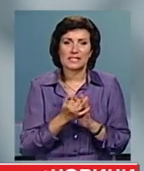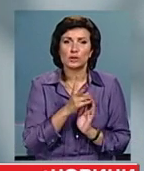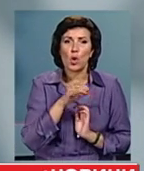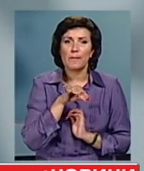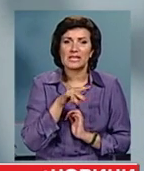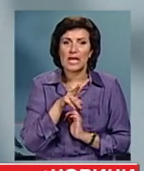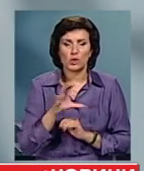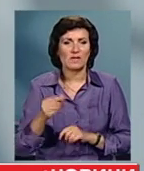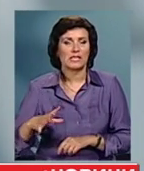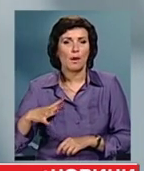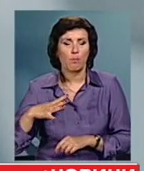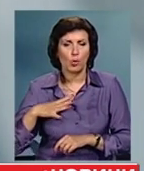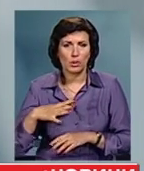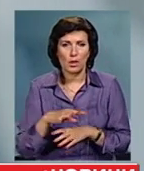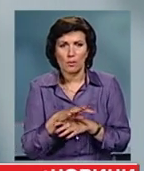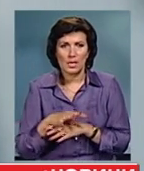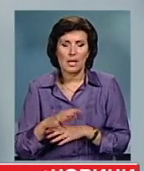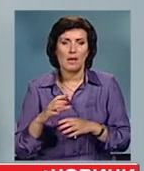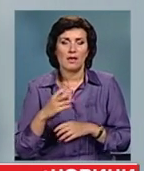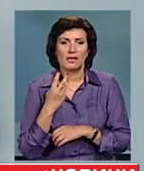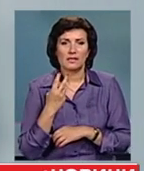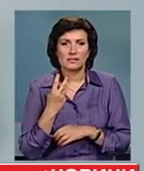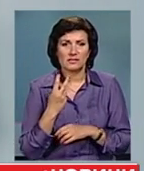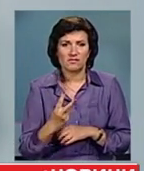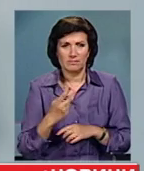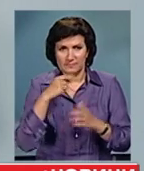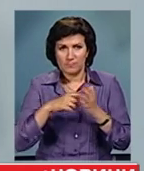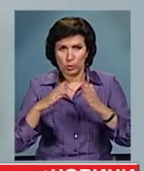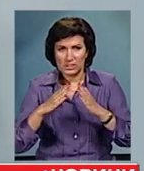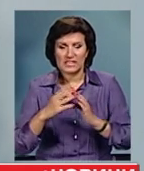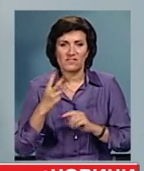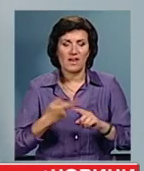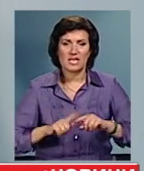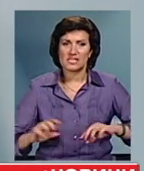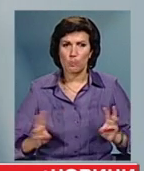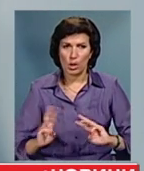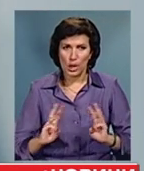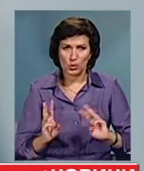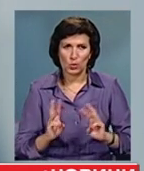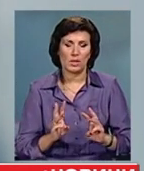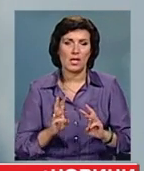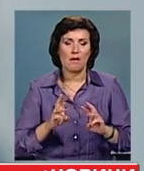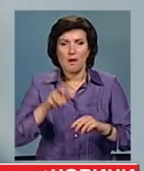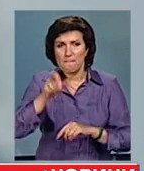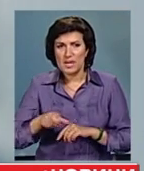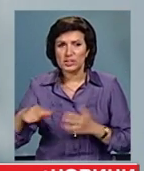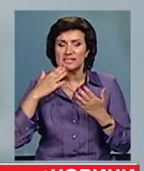де були влучання по житлових будинках, два з яких спалахнули.